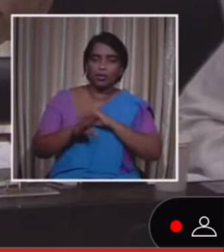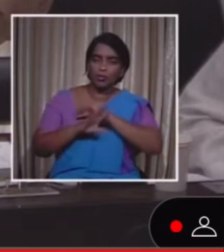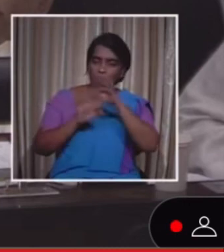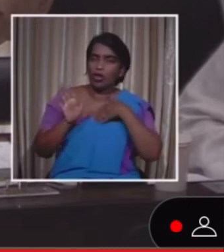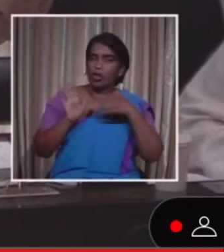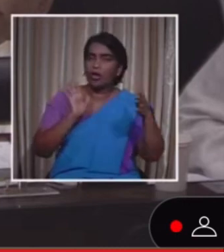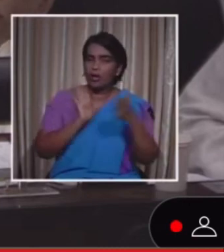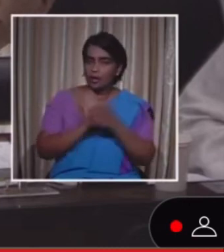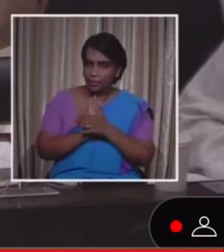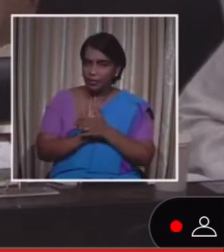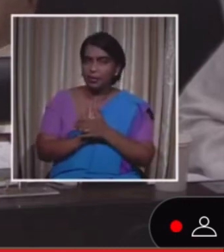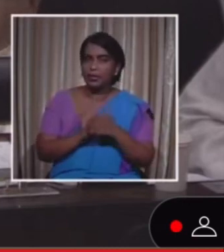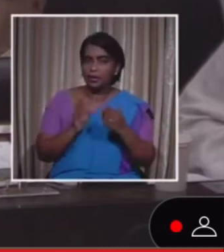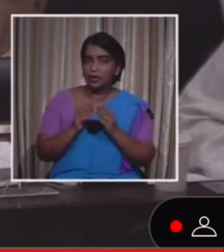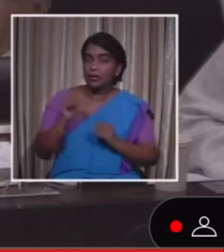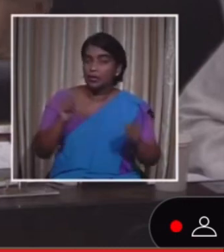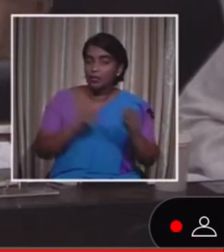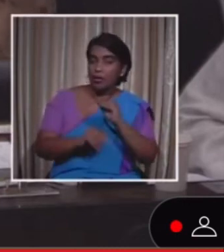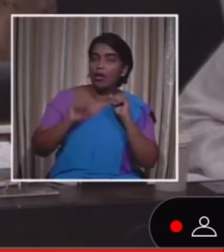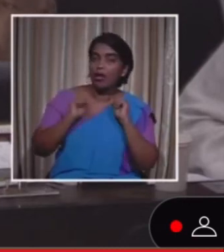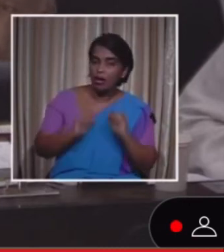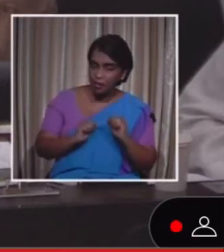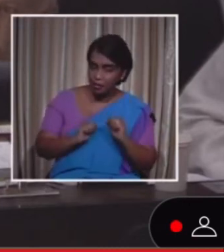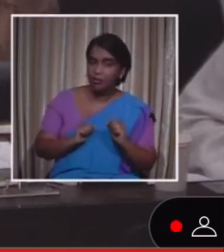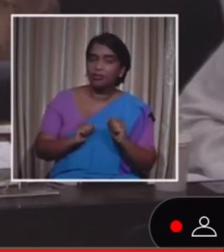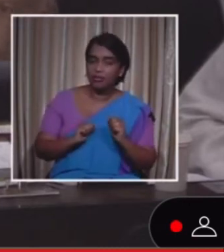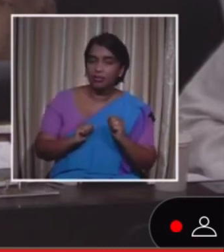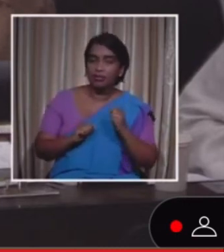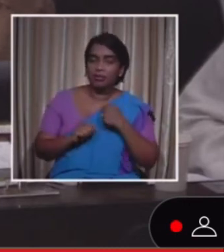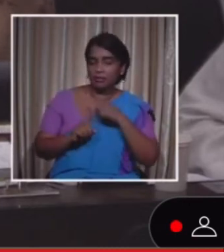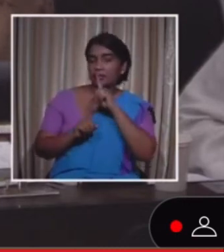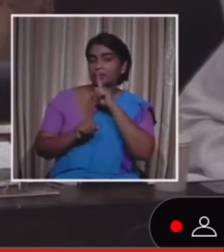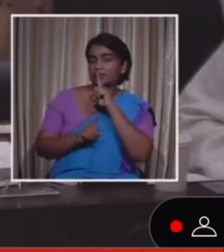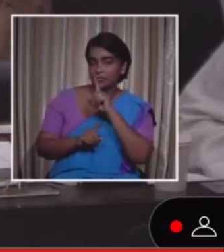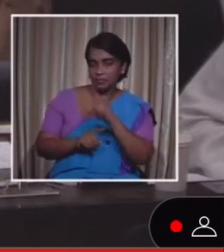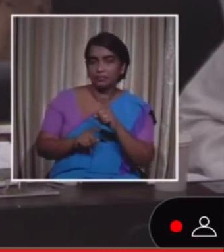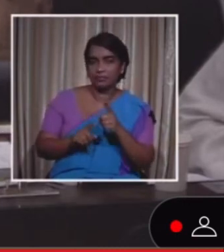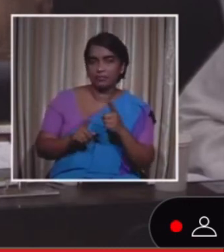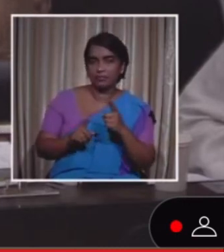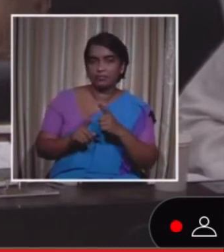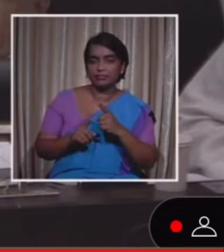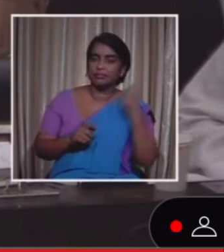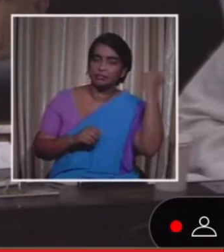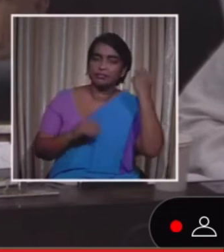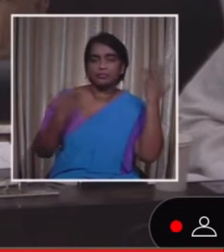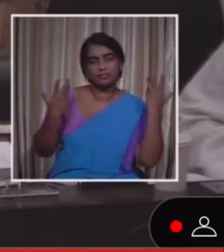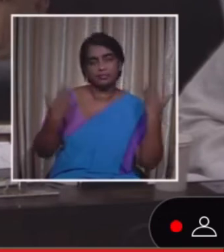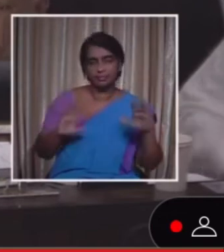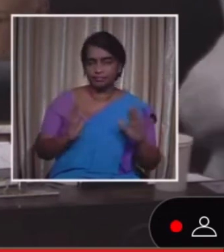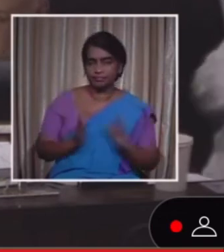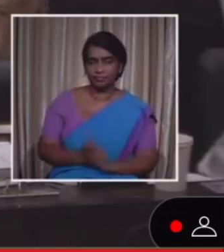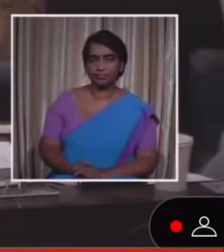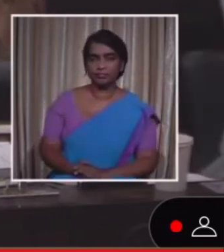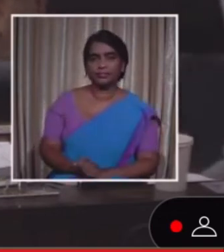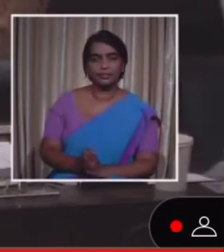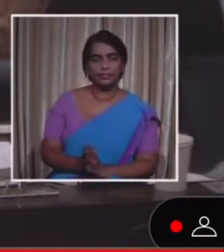වෙලා අපේ විකල්පය කුමක්ද කියලා අපි දැනුම් දෙන්න කියලා ප්‍රකාශ කරමි. මගේ වචන සල්පේ මම අවසන්